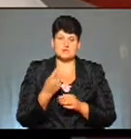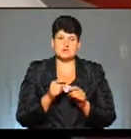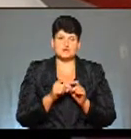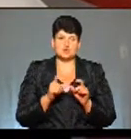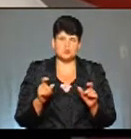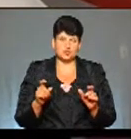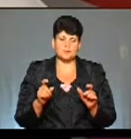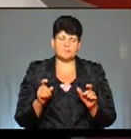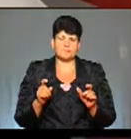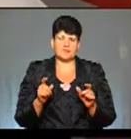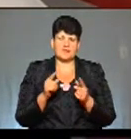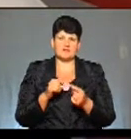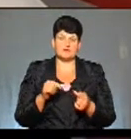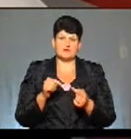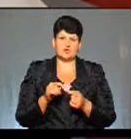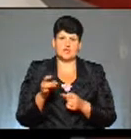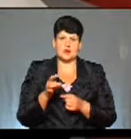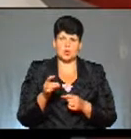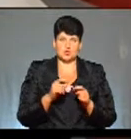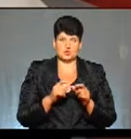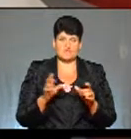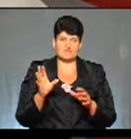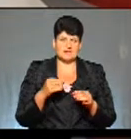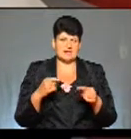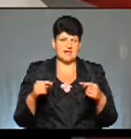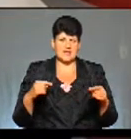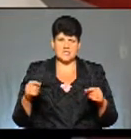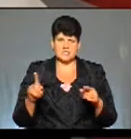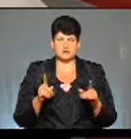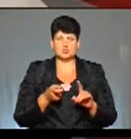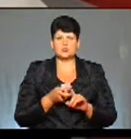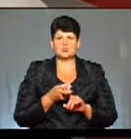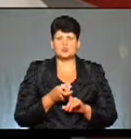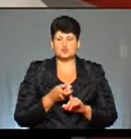обласні, відповідно, і районні структури. А все решту, то, що стосується